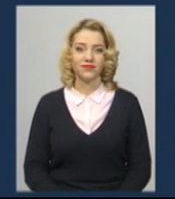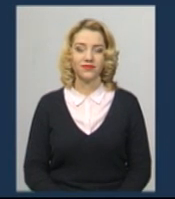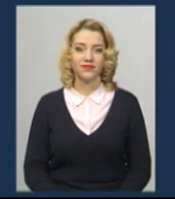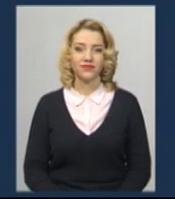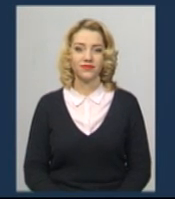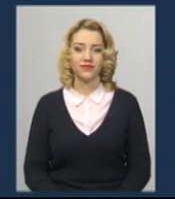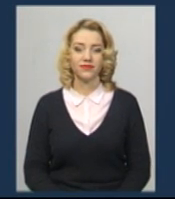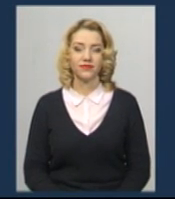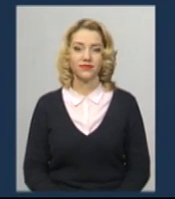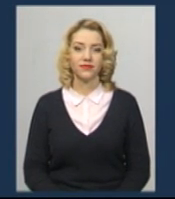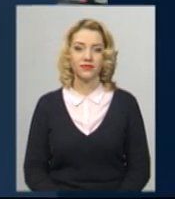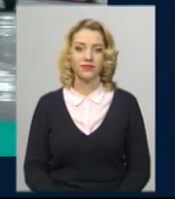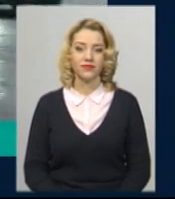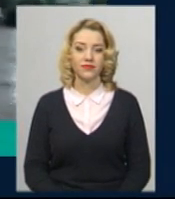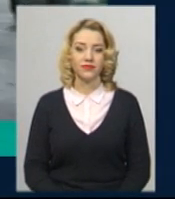Музика